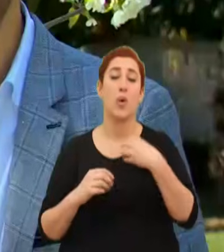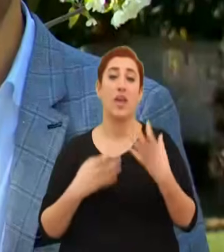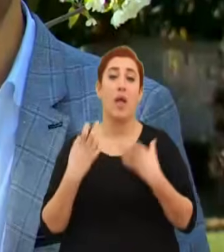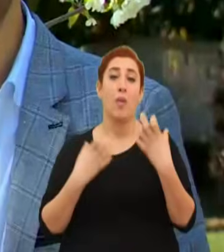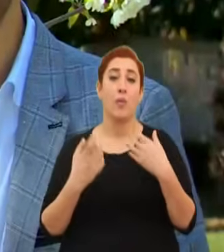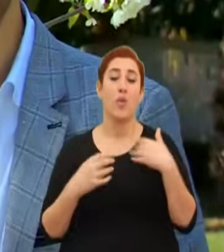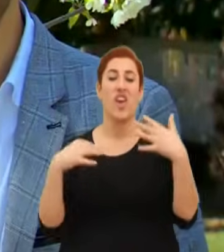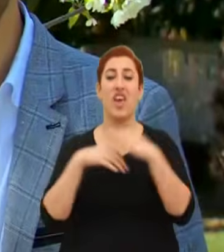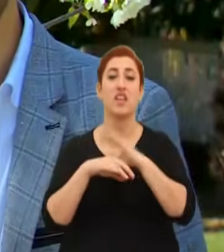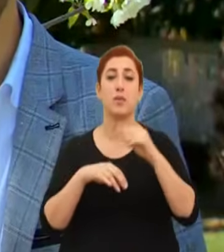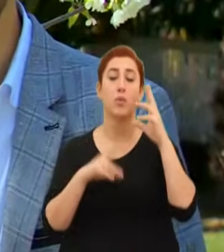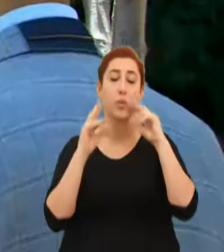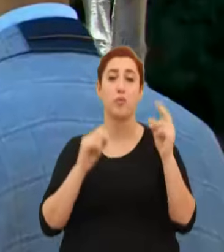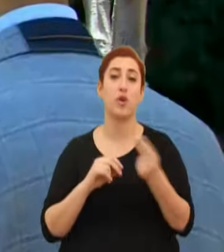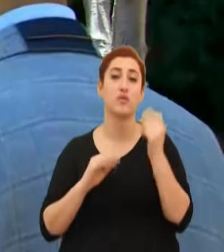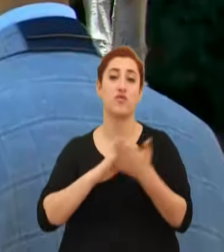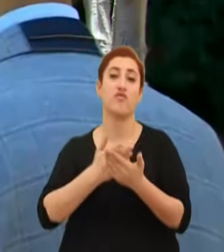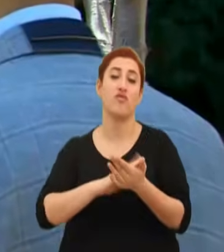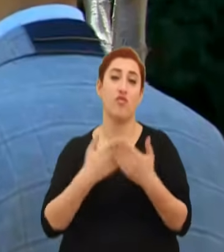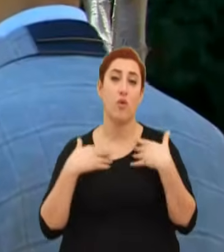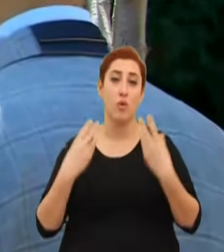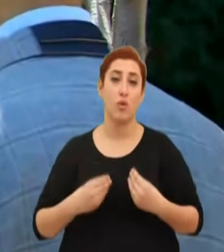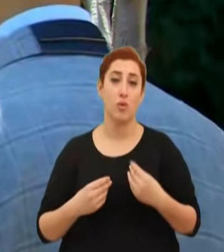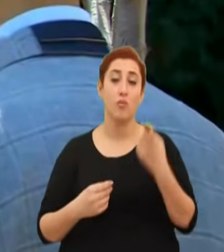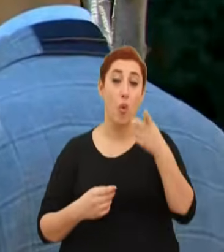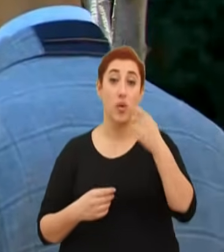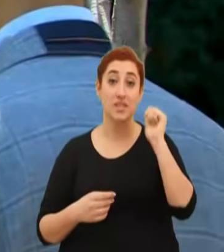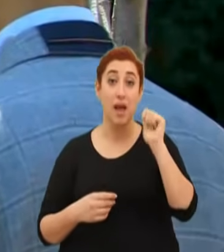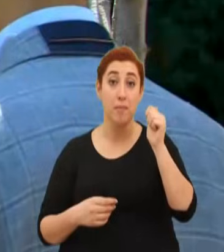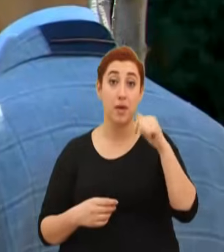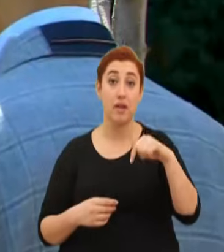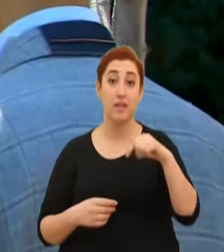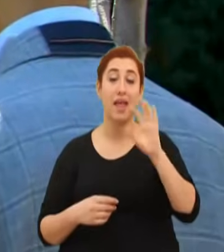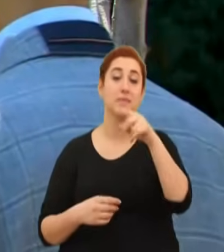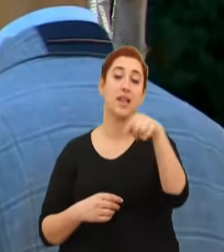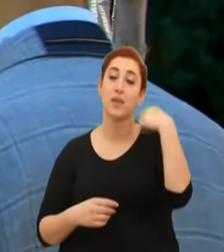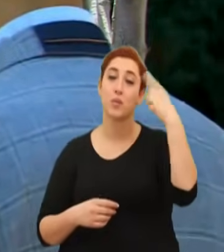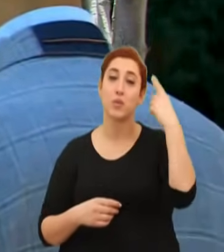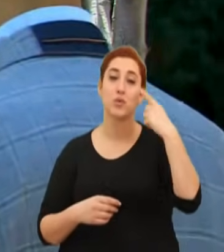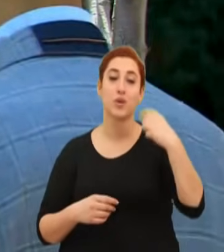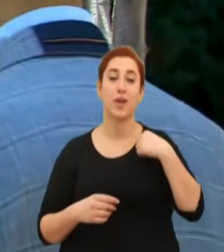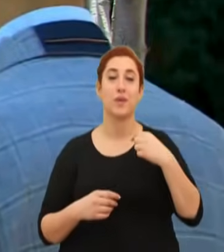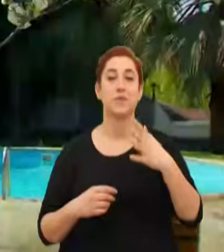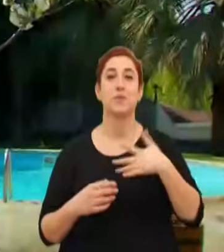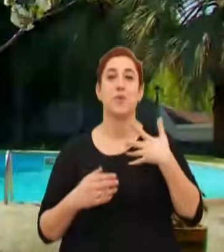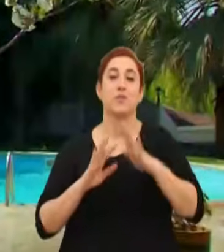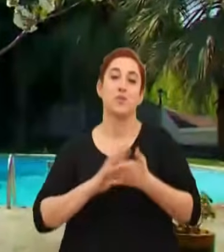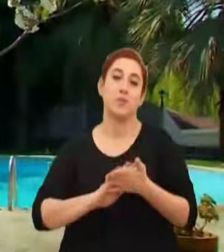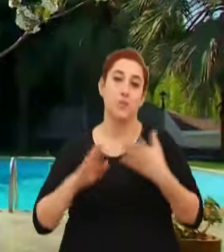yanıyor. Geceleri hep uykum kaçıyor. İşte o zamanlarda Hepsini düşünerek teselli buluyorum.